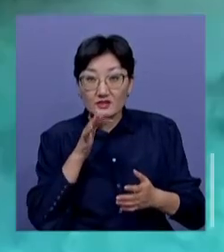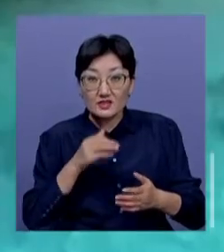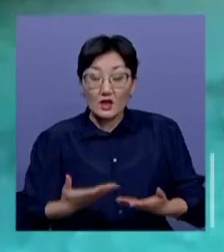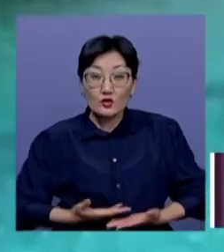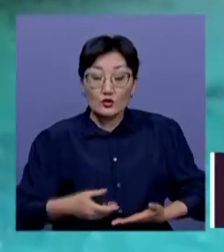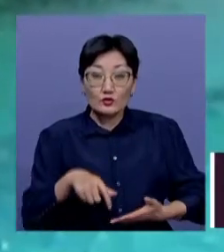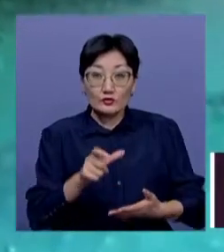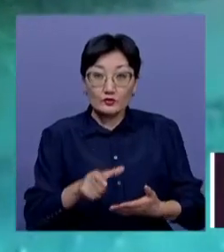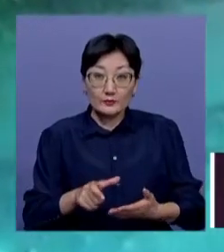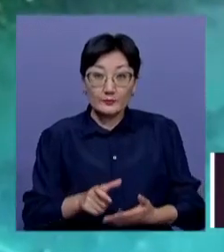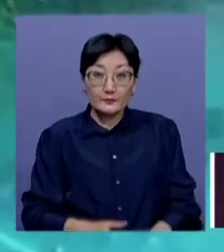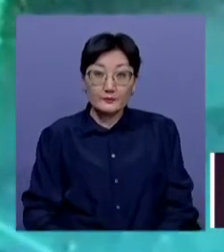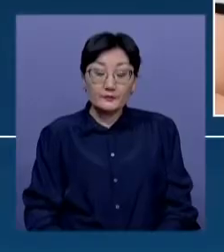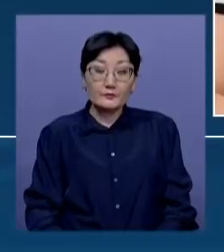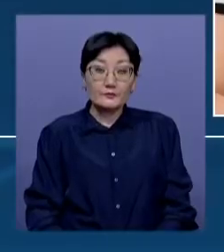болып шықты.